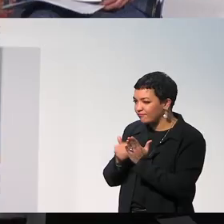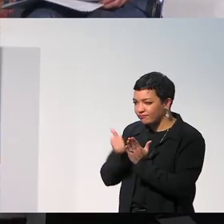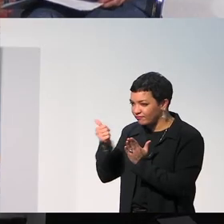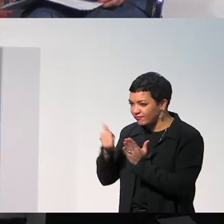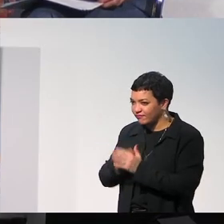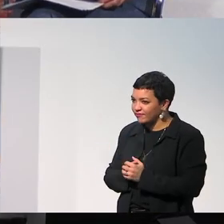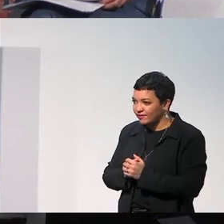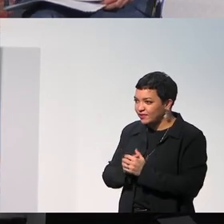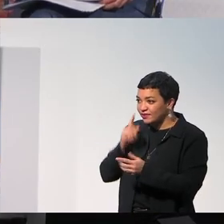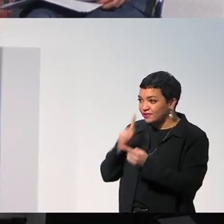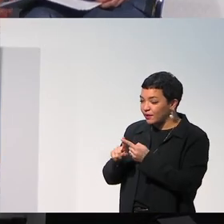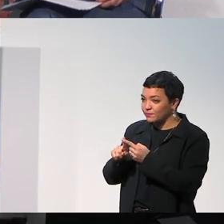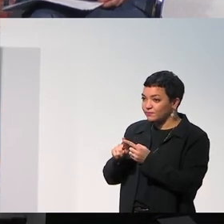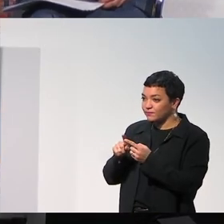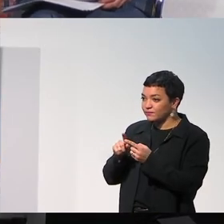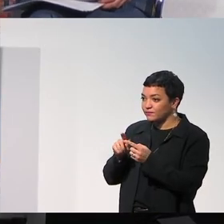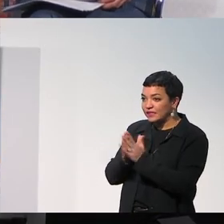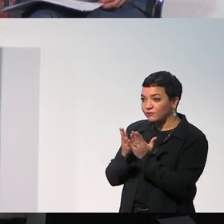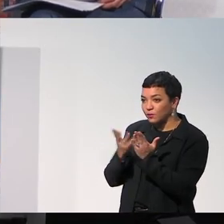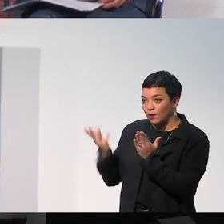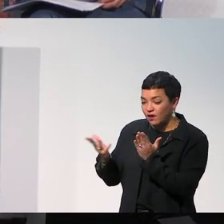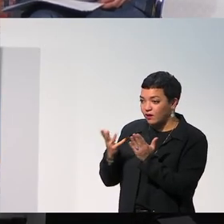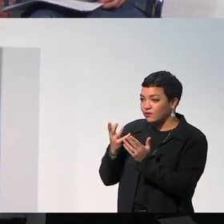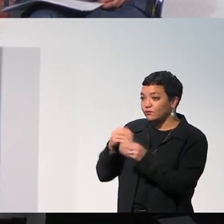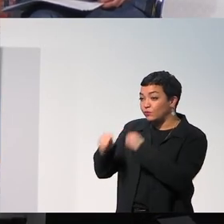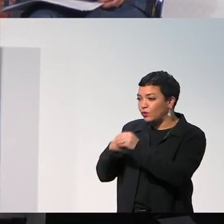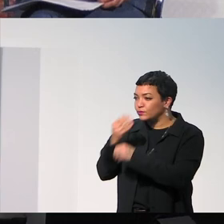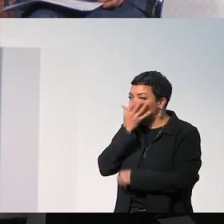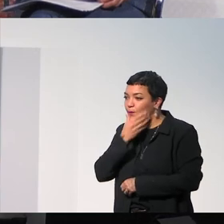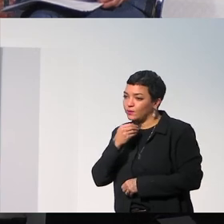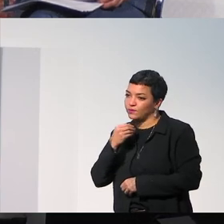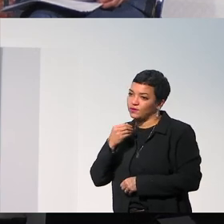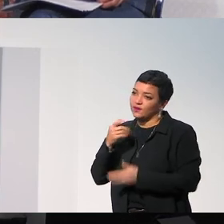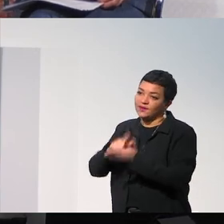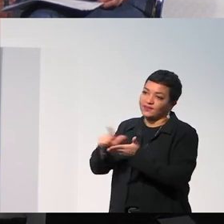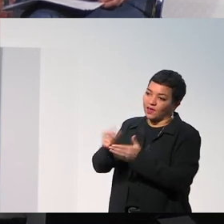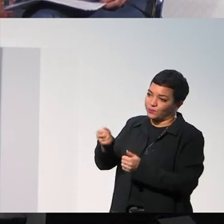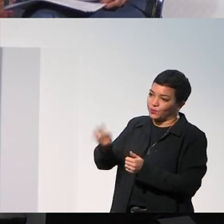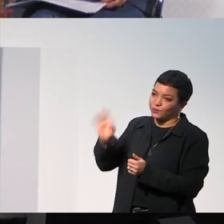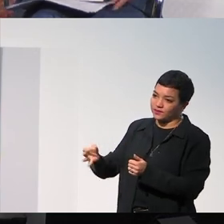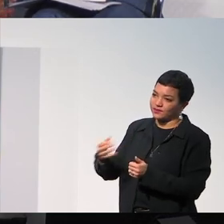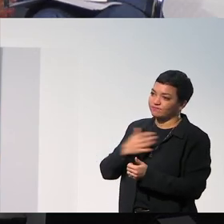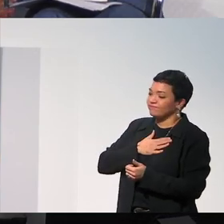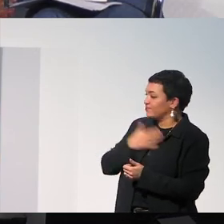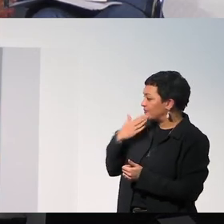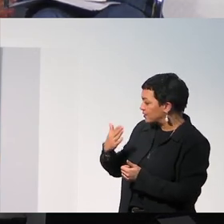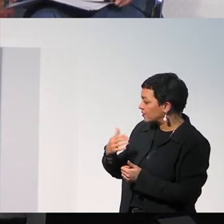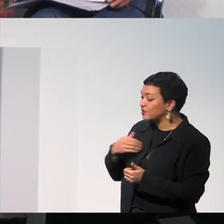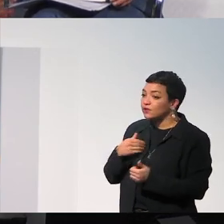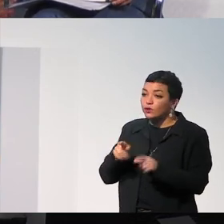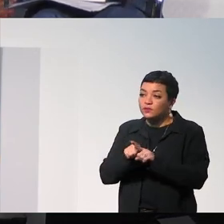monde, et c'est un texte effectivement éminemment littéraire. Merci infiniment à tous les deux, à vous tous. Merci. Je voudrais juste